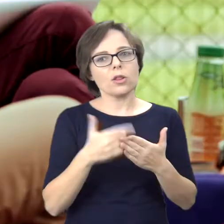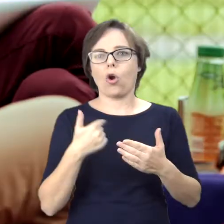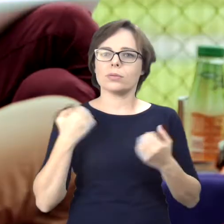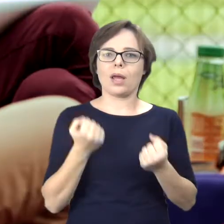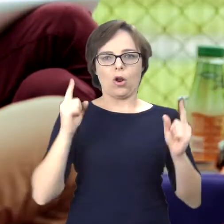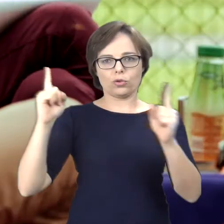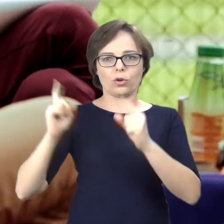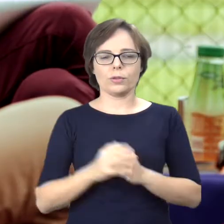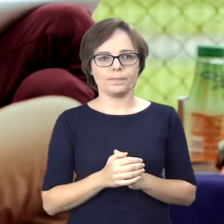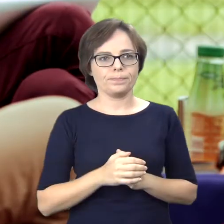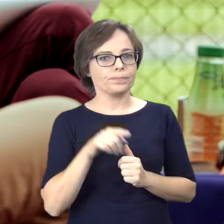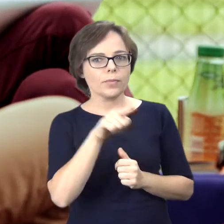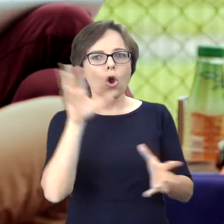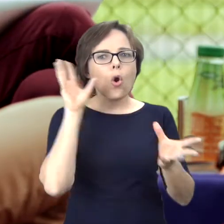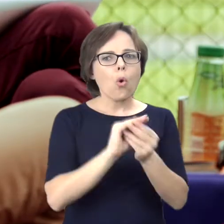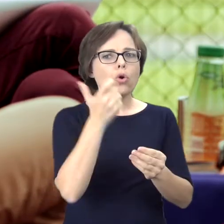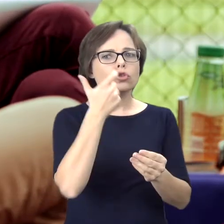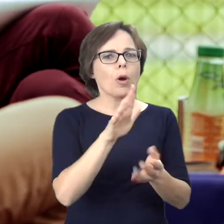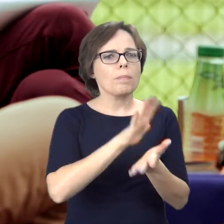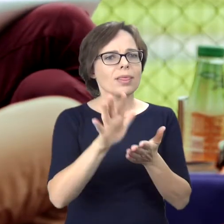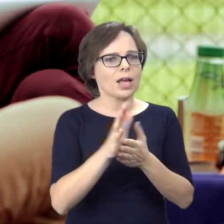115 maratonów, 115 razy